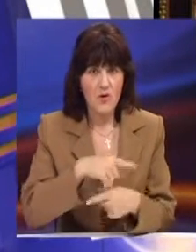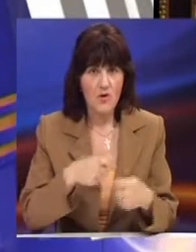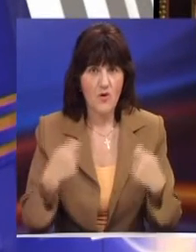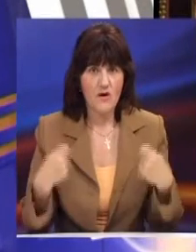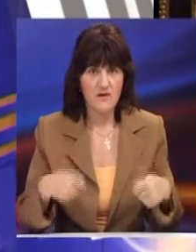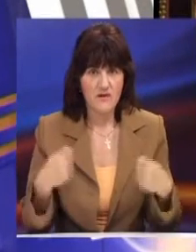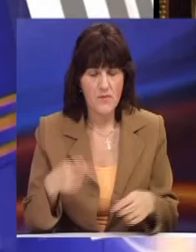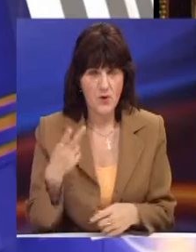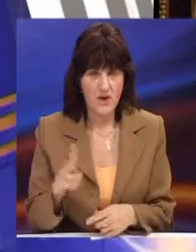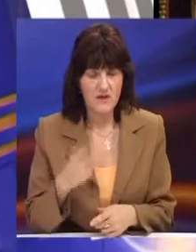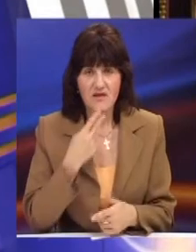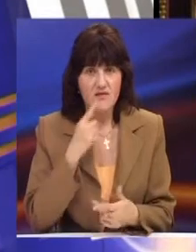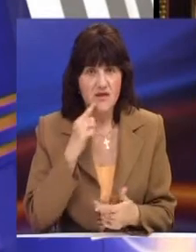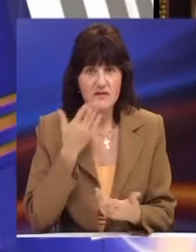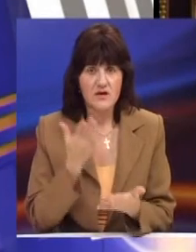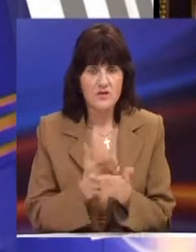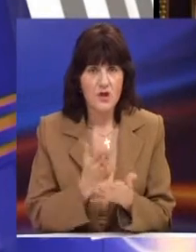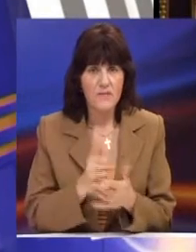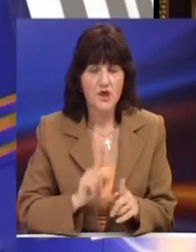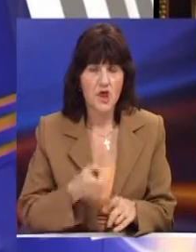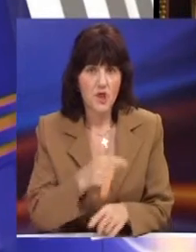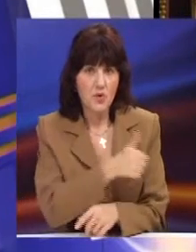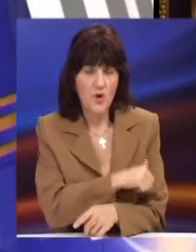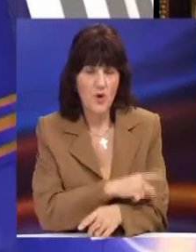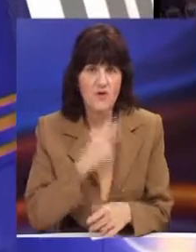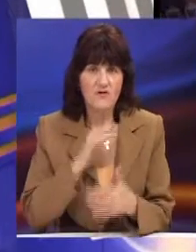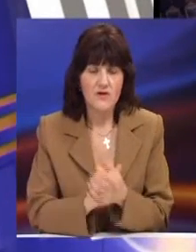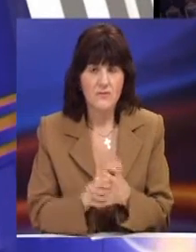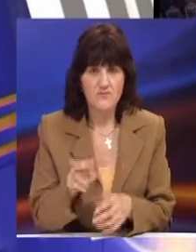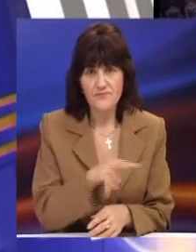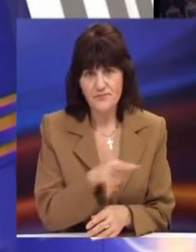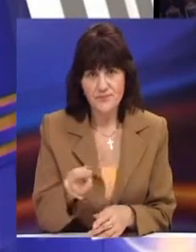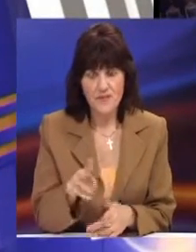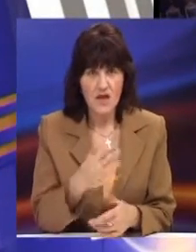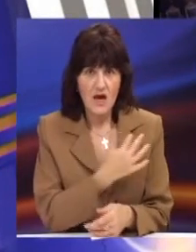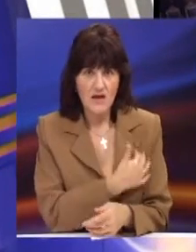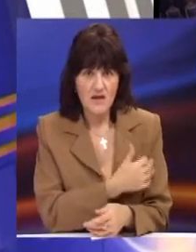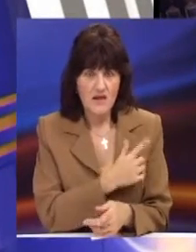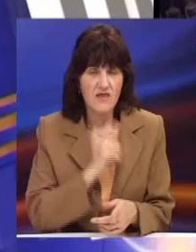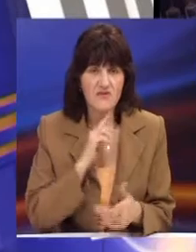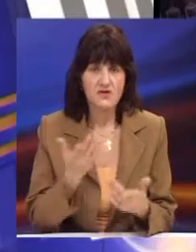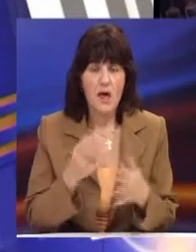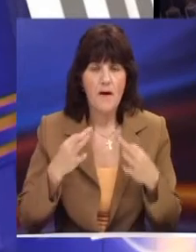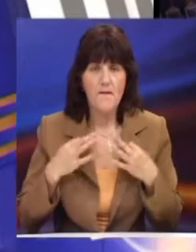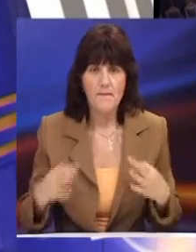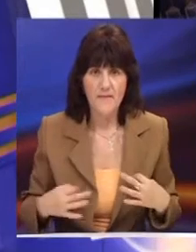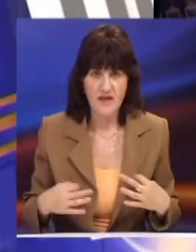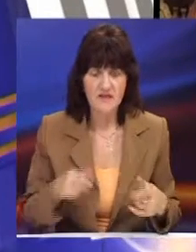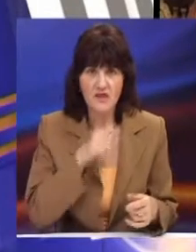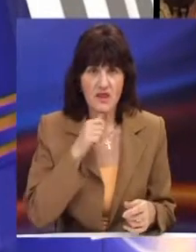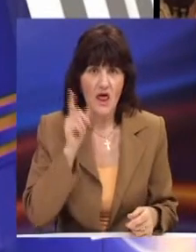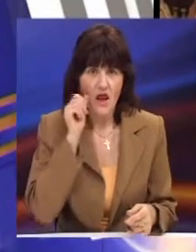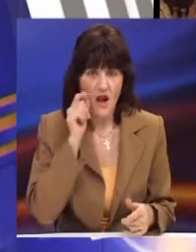a još uvijek nije poznato na koji način će se ovo odraziti na dugoročnu saradnju DS-a i DSHV-a, čiji je predsjednik Petar Kuntić